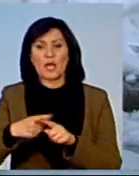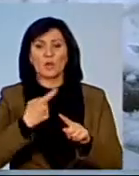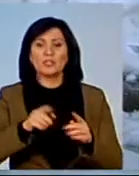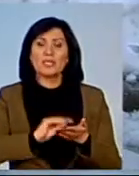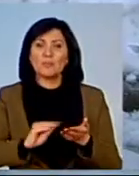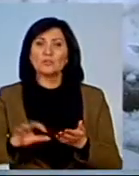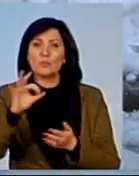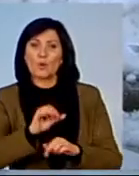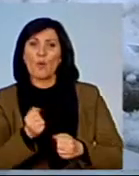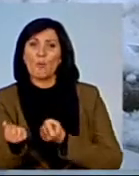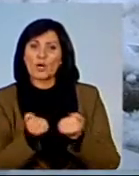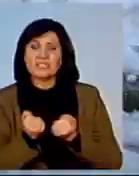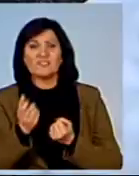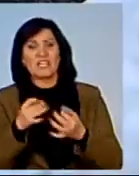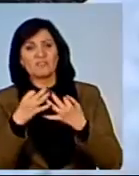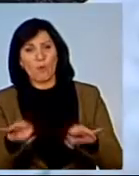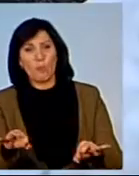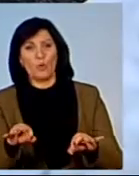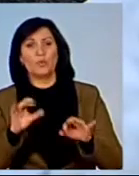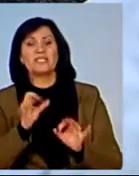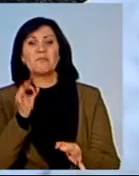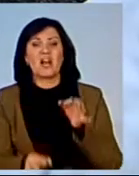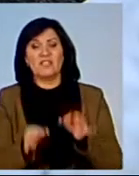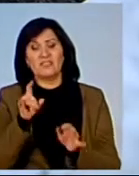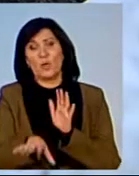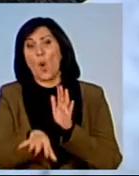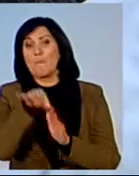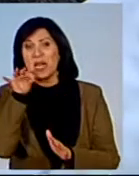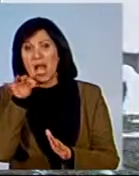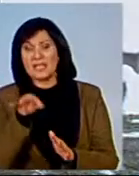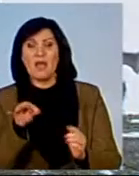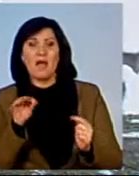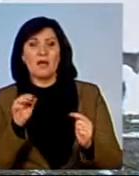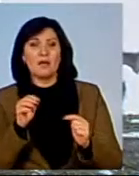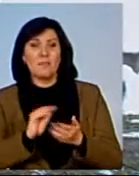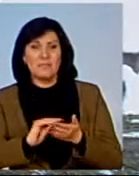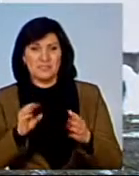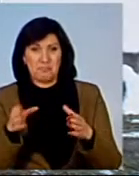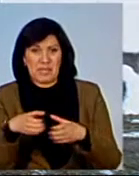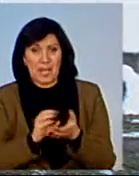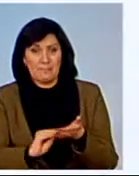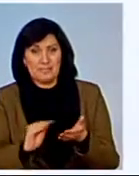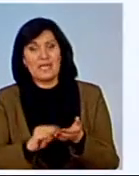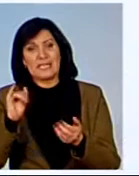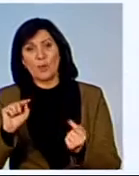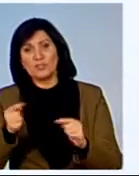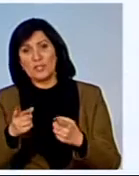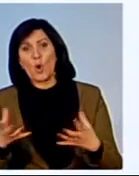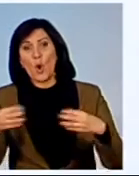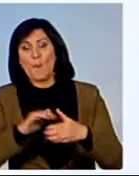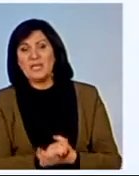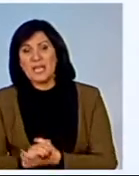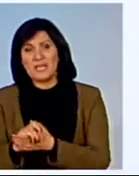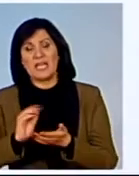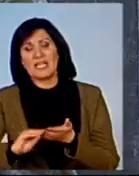і справедливість. Переможця вибирає столична спілка письменників та опозиційне об'єднання літераторів Білорусі. А вручають статуетки